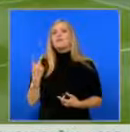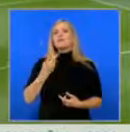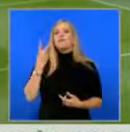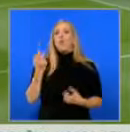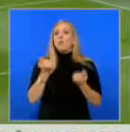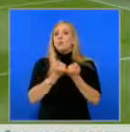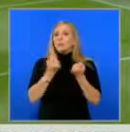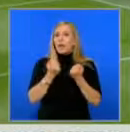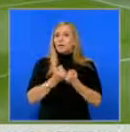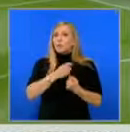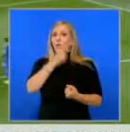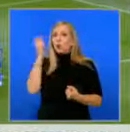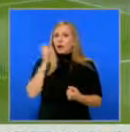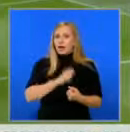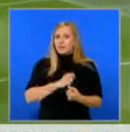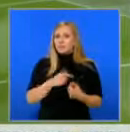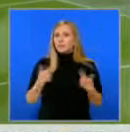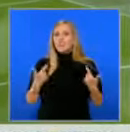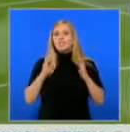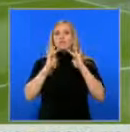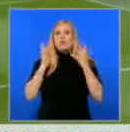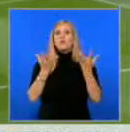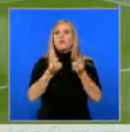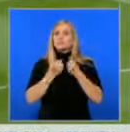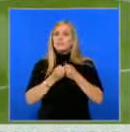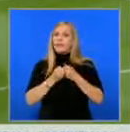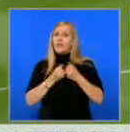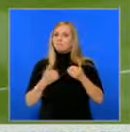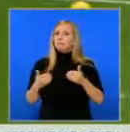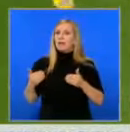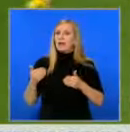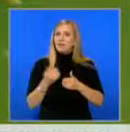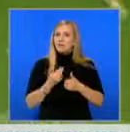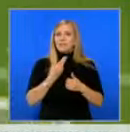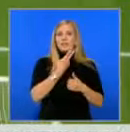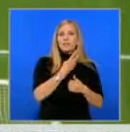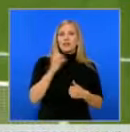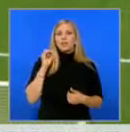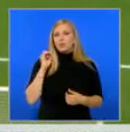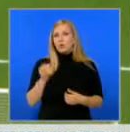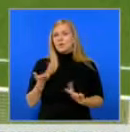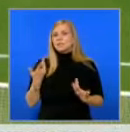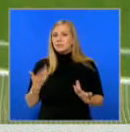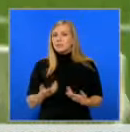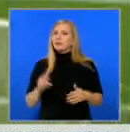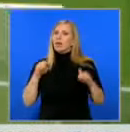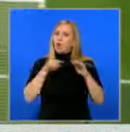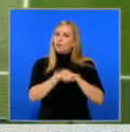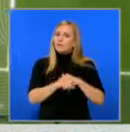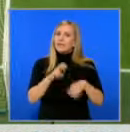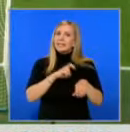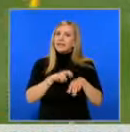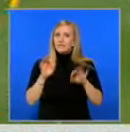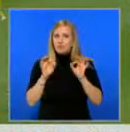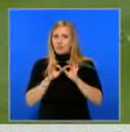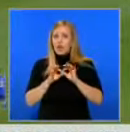украйна действащият шампион на стария континент взе аванс от 2:0 до 29-та минута след попаденията на давид фрате з а андрий